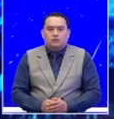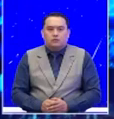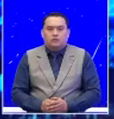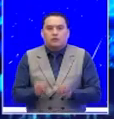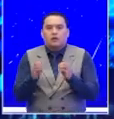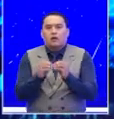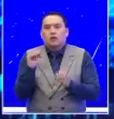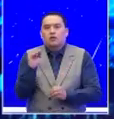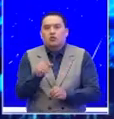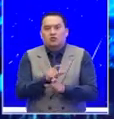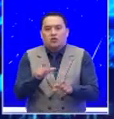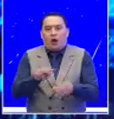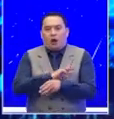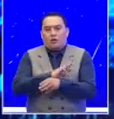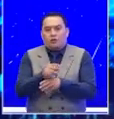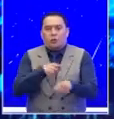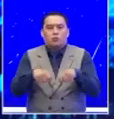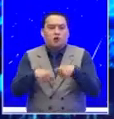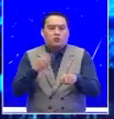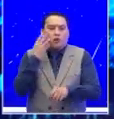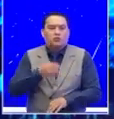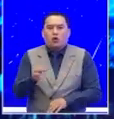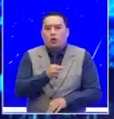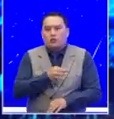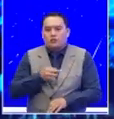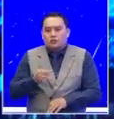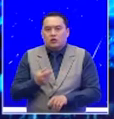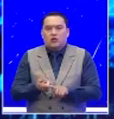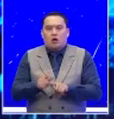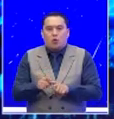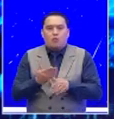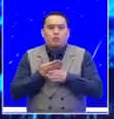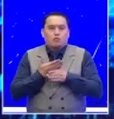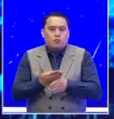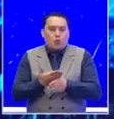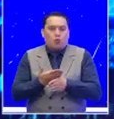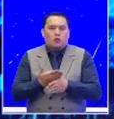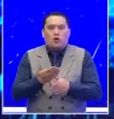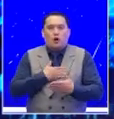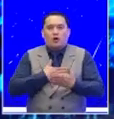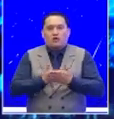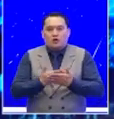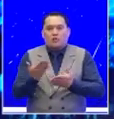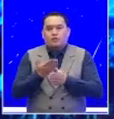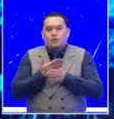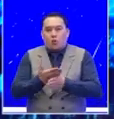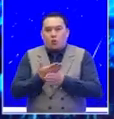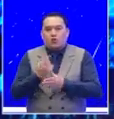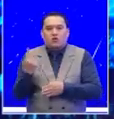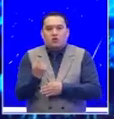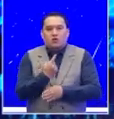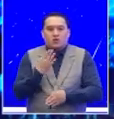Более 10 тысяч человек обеспечат продовольствием в Алматинской области. Безналичную помощь оказывают волонтеры в рамках